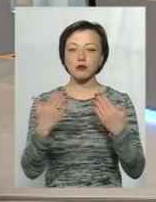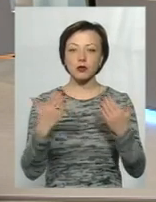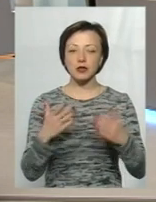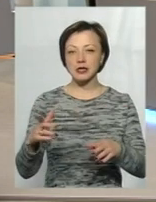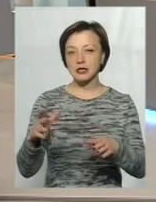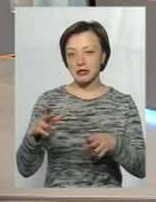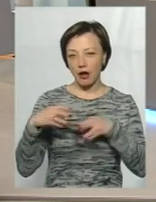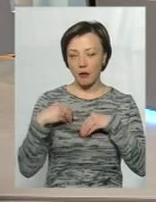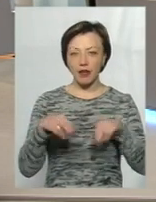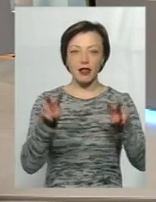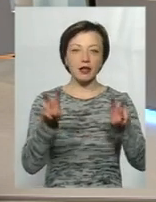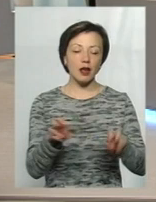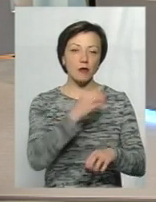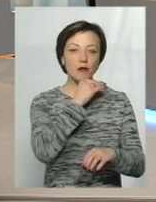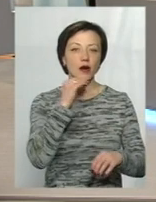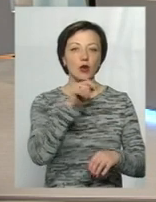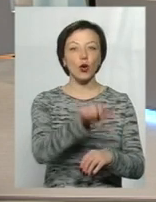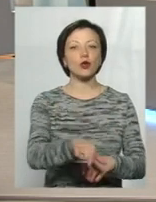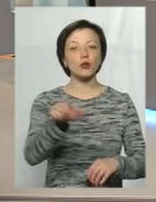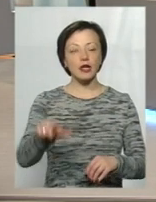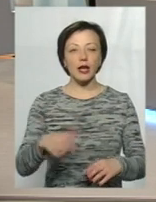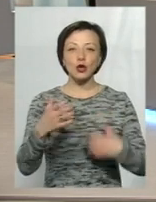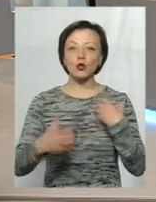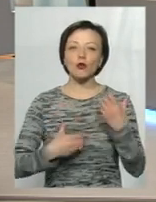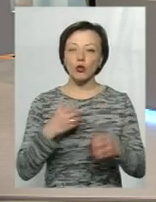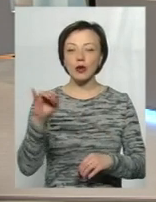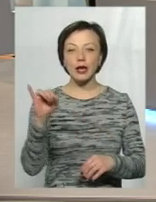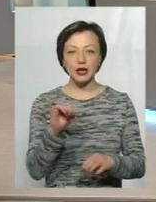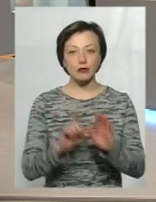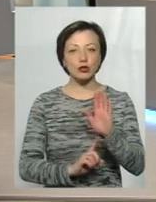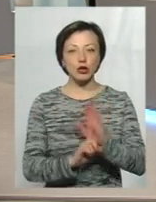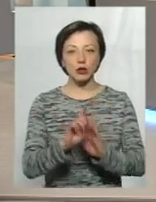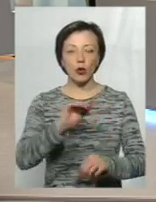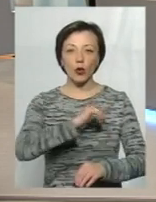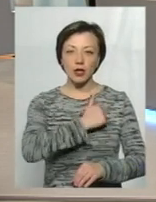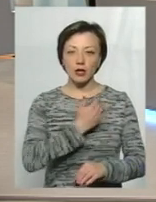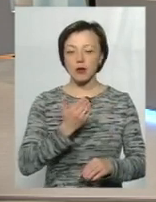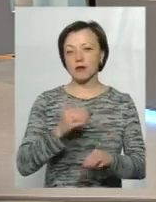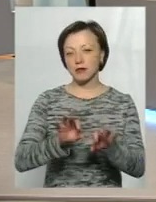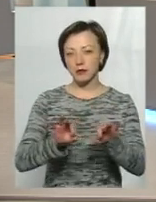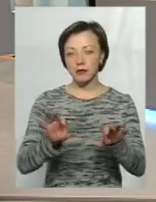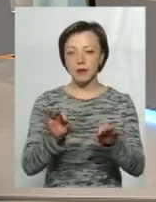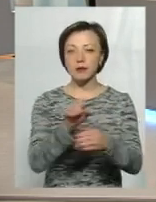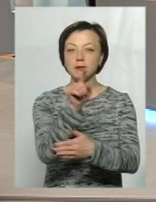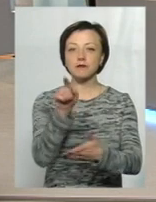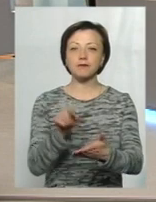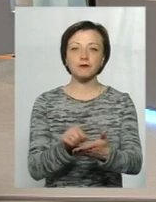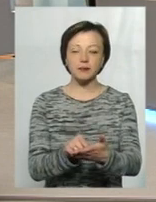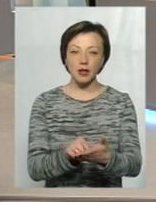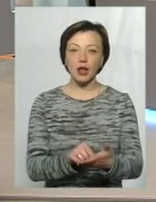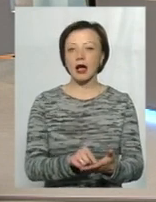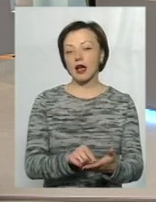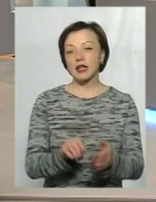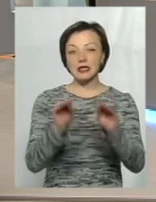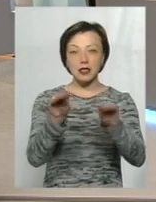тему, яка багатьох наших телеглядачів турбує. І спочатку хотіла б почати з питання, що